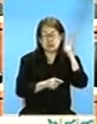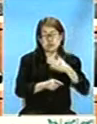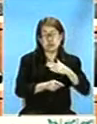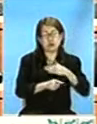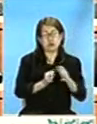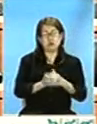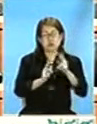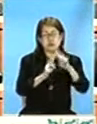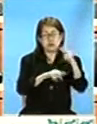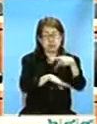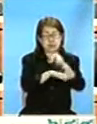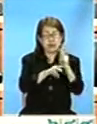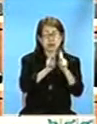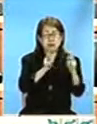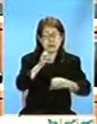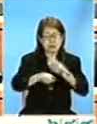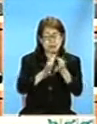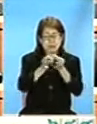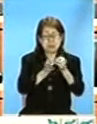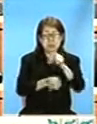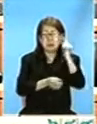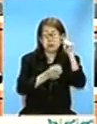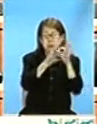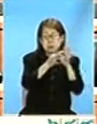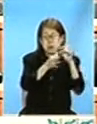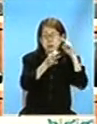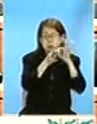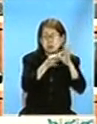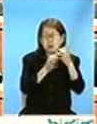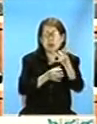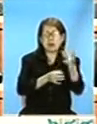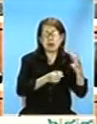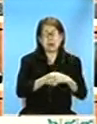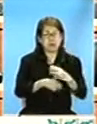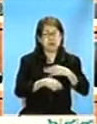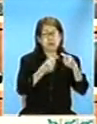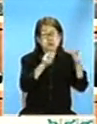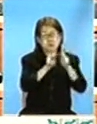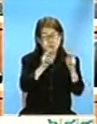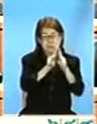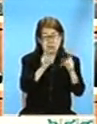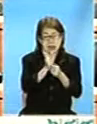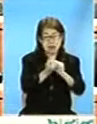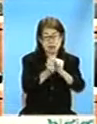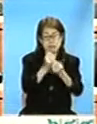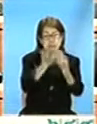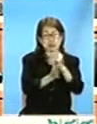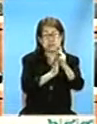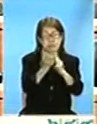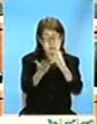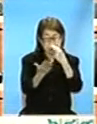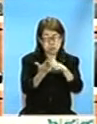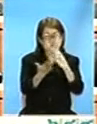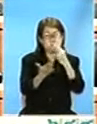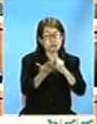2นะครับท่านบอกว่าพวกเรามากังวลเรื่องนั้นเรื่องนี้ท่านก็ต้องตอบคณะกรรมการปฏิรูปกฎหมายครับเขาเขียน2บรรทัดครึ่งนะครับผมอ่